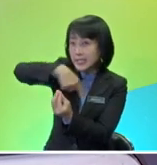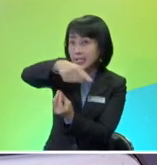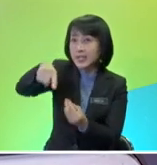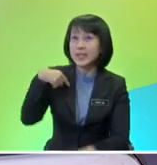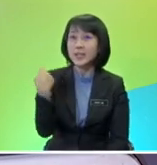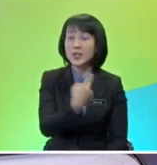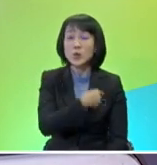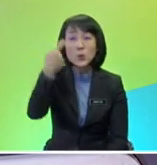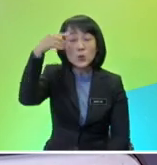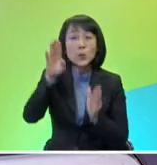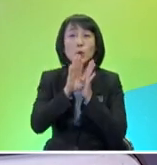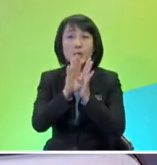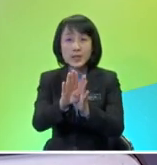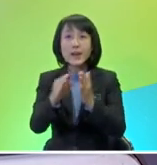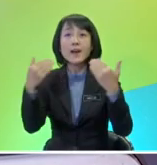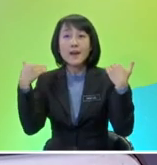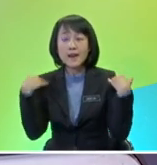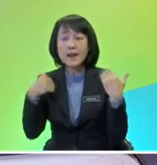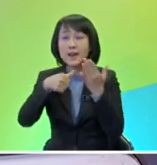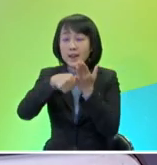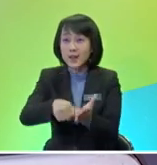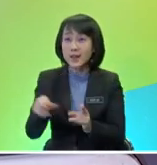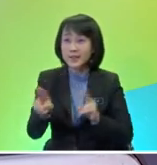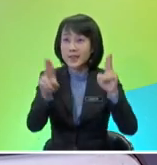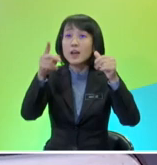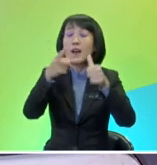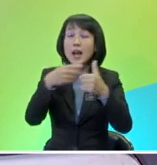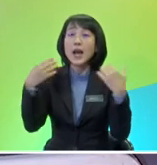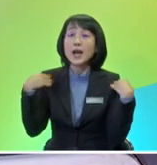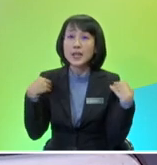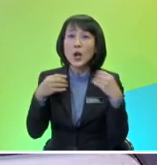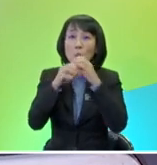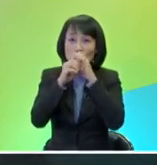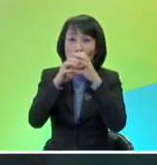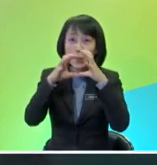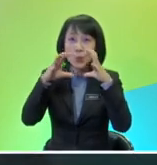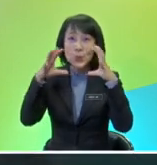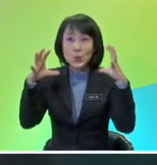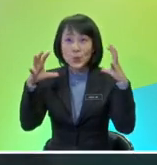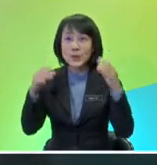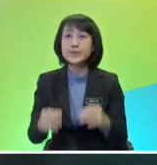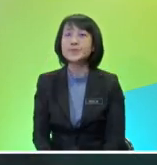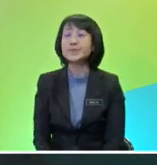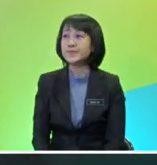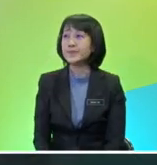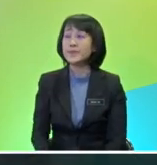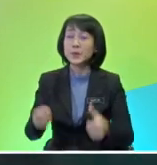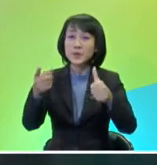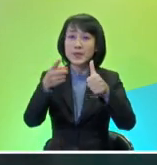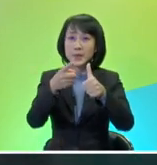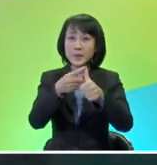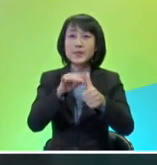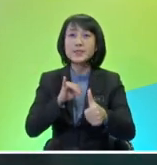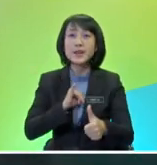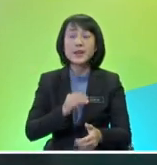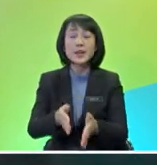tekanan udara itu sendiri, yang pertama kita ada balon. Okey. Jadi yang pertama, saya nak minta